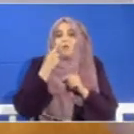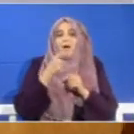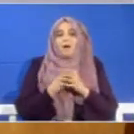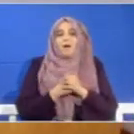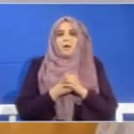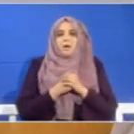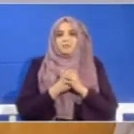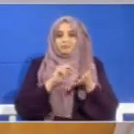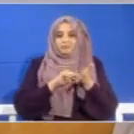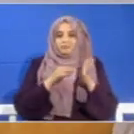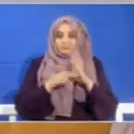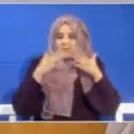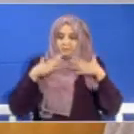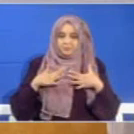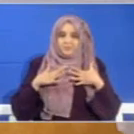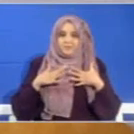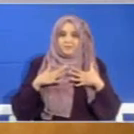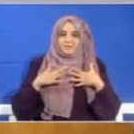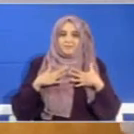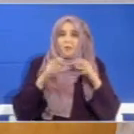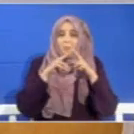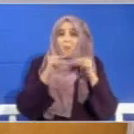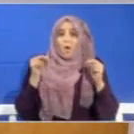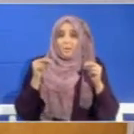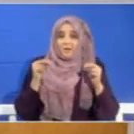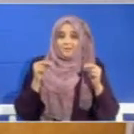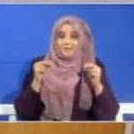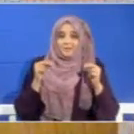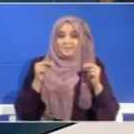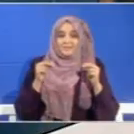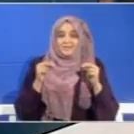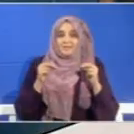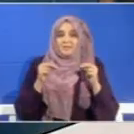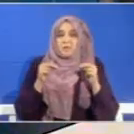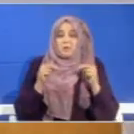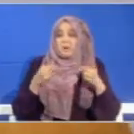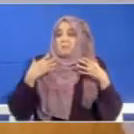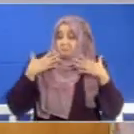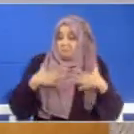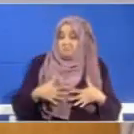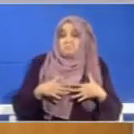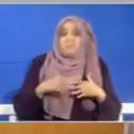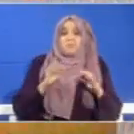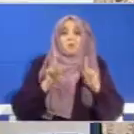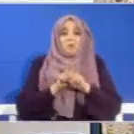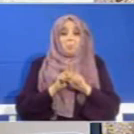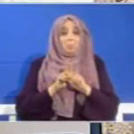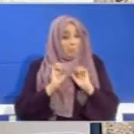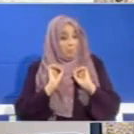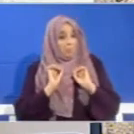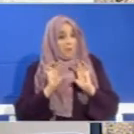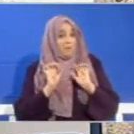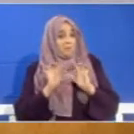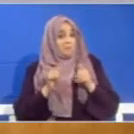معتنا بهندامه نظيف في ثوبه أنيق في العناية بشكل